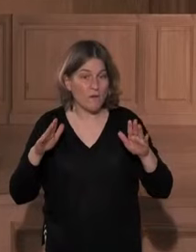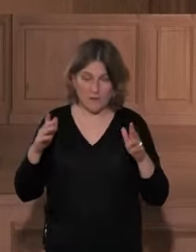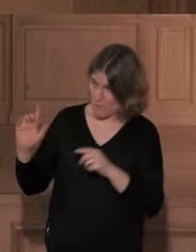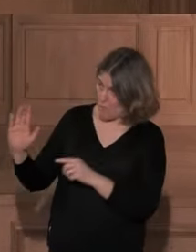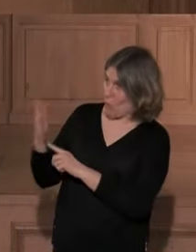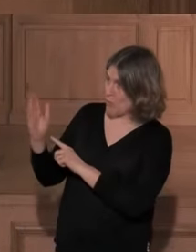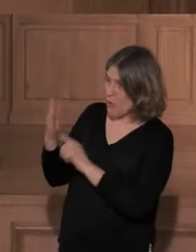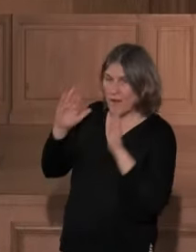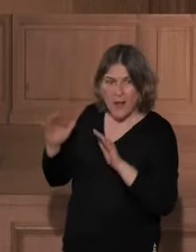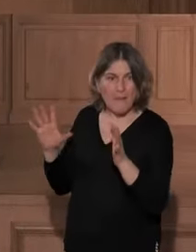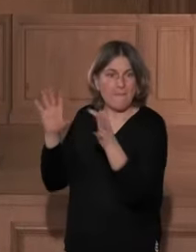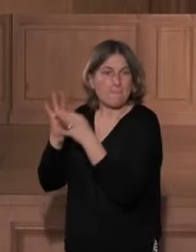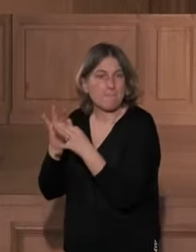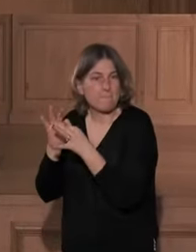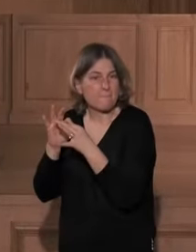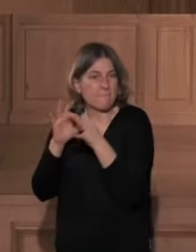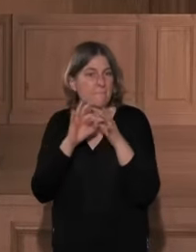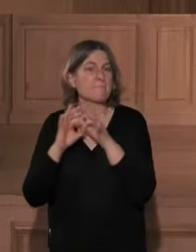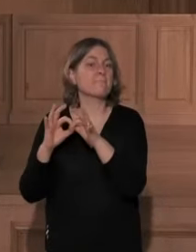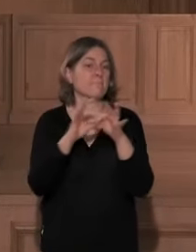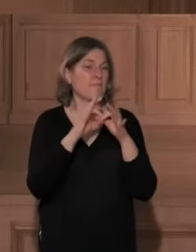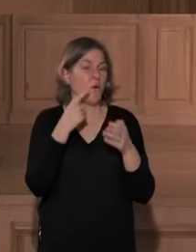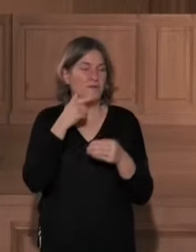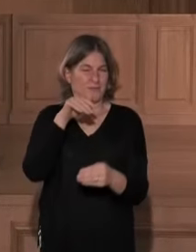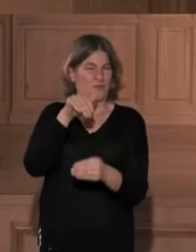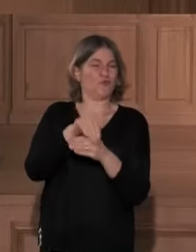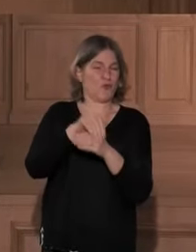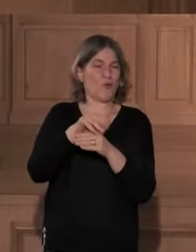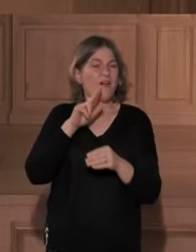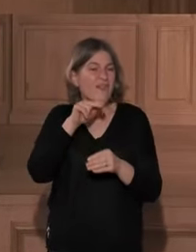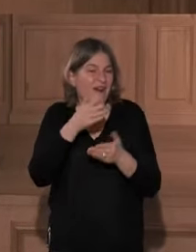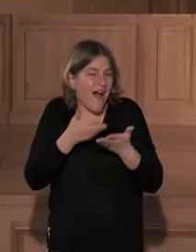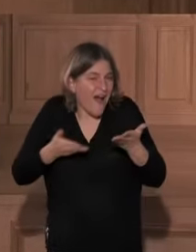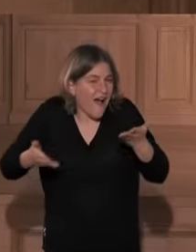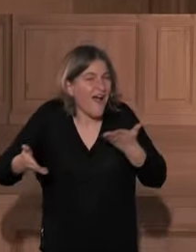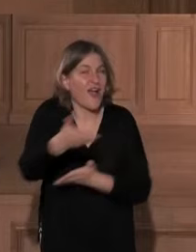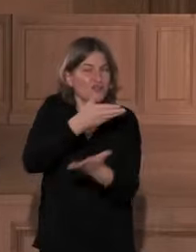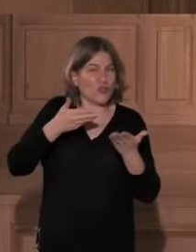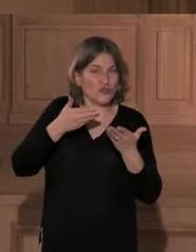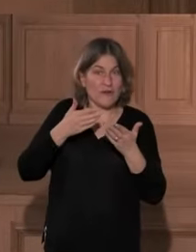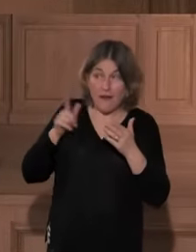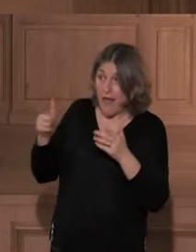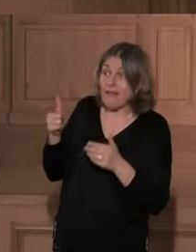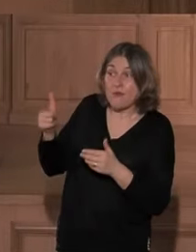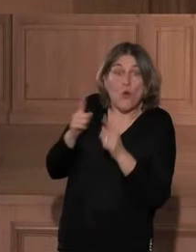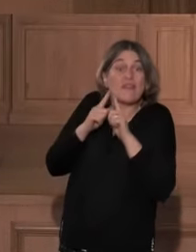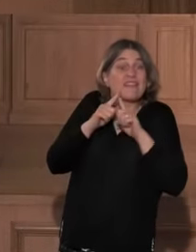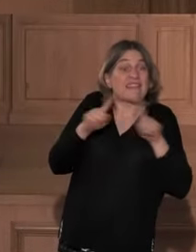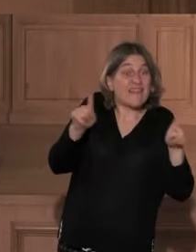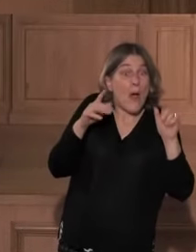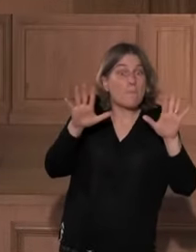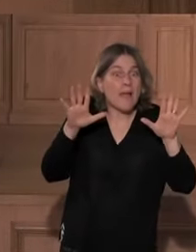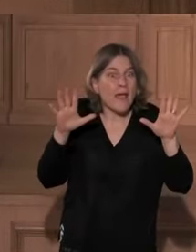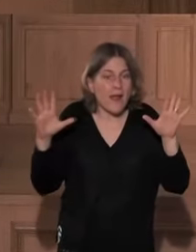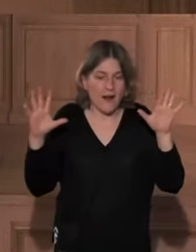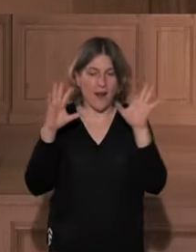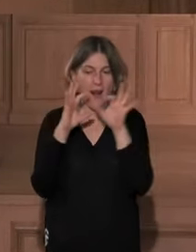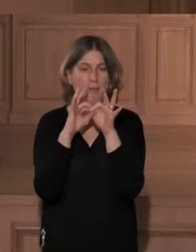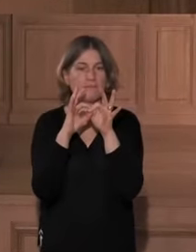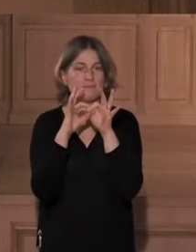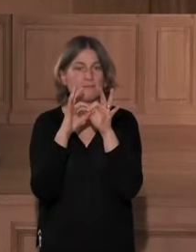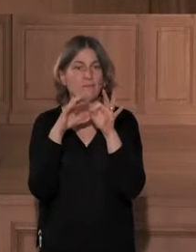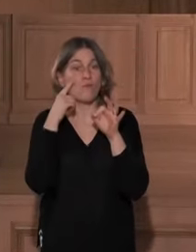voit. Et on va en prendre la mesure ce soir, puisque c'est de ça qu'on va partager. Vous êtes différents, mais manifestement, il y a quelque chose qui vous rassemble, c'est la considération